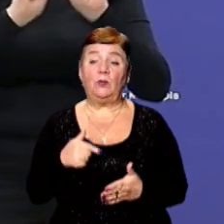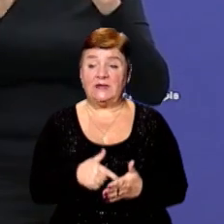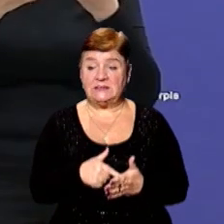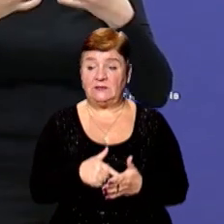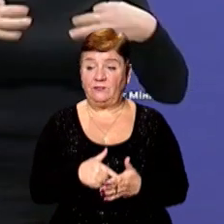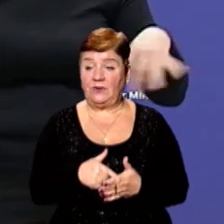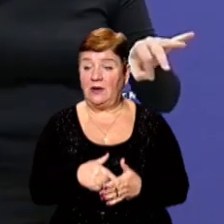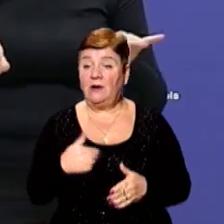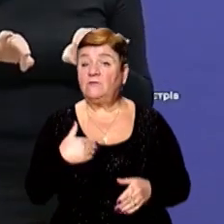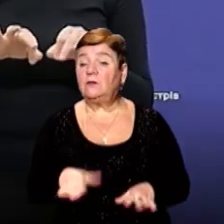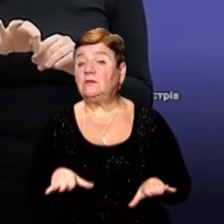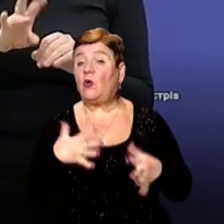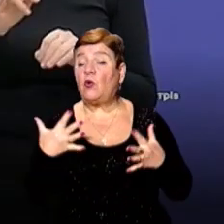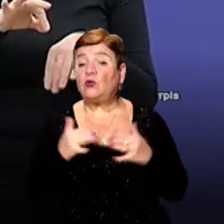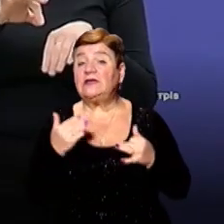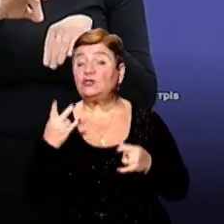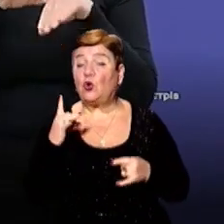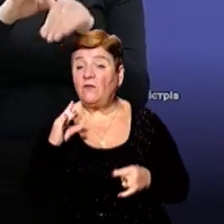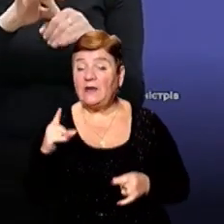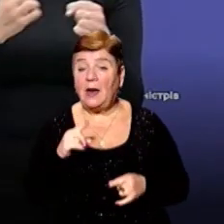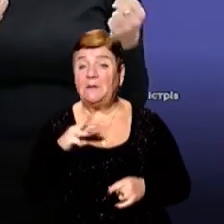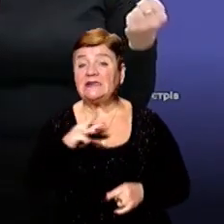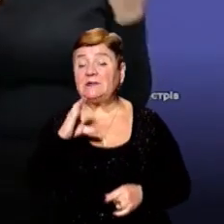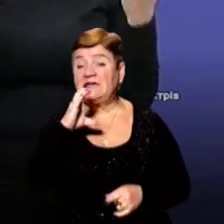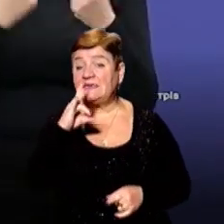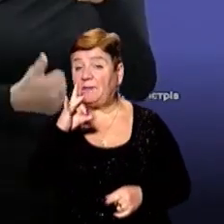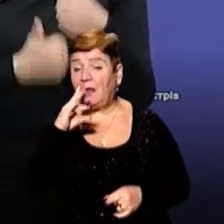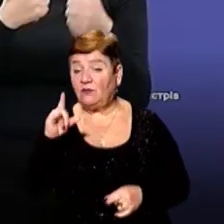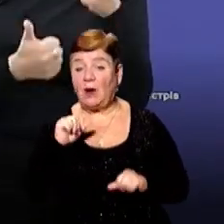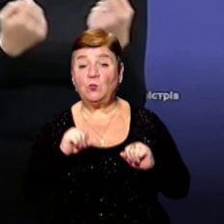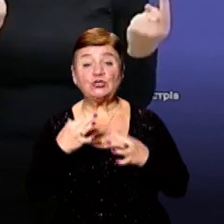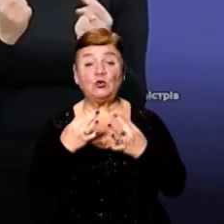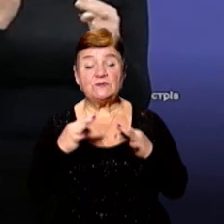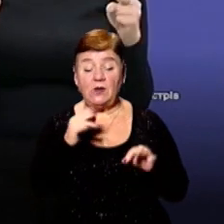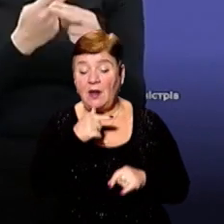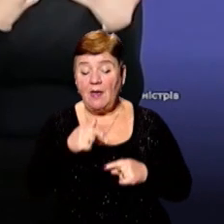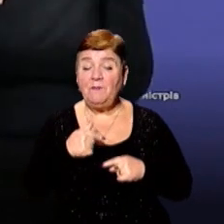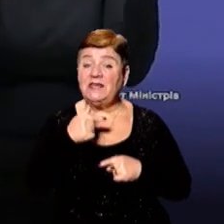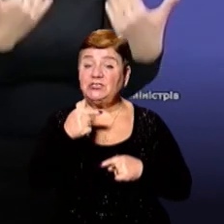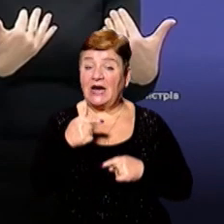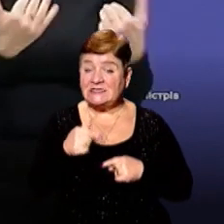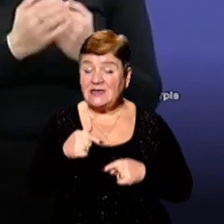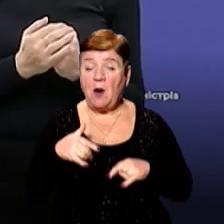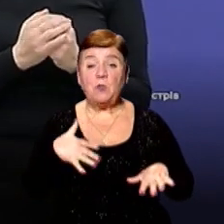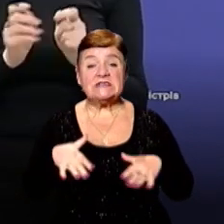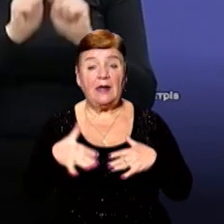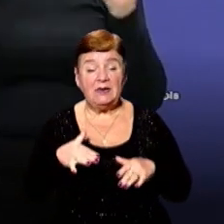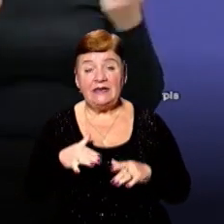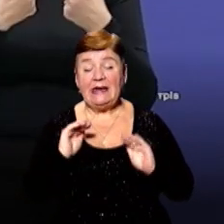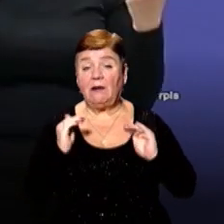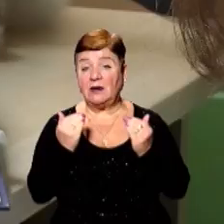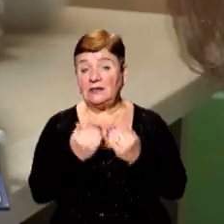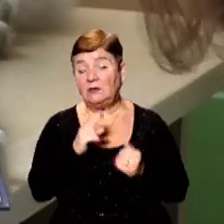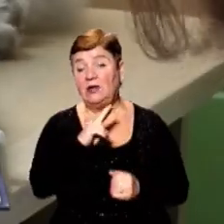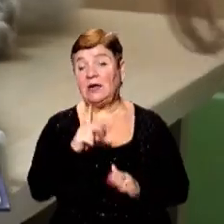За словами міністра охорони здоров'я України Максима Степанова, проводити ЗНО можуть дозволити під час другого етапу послаблення карантину, який